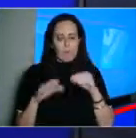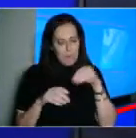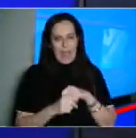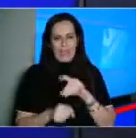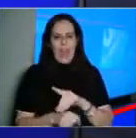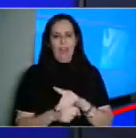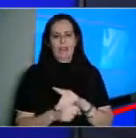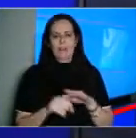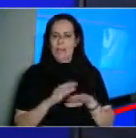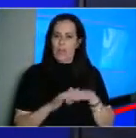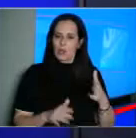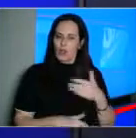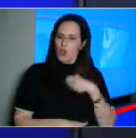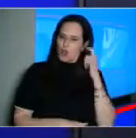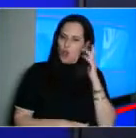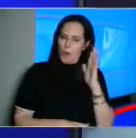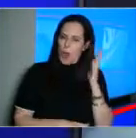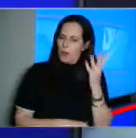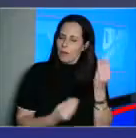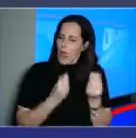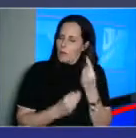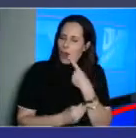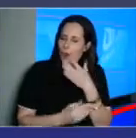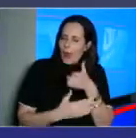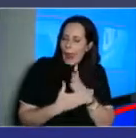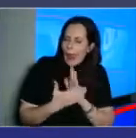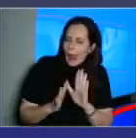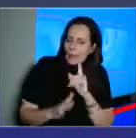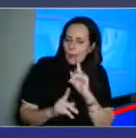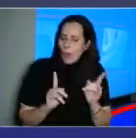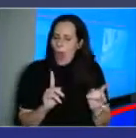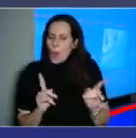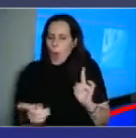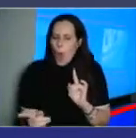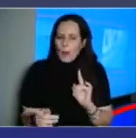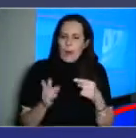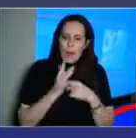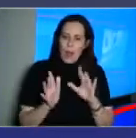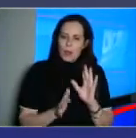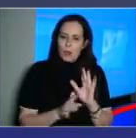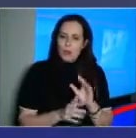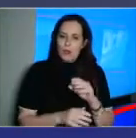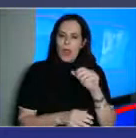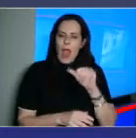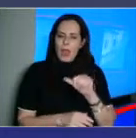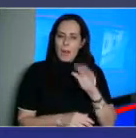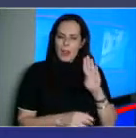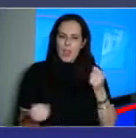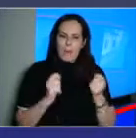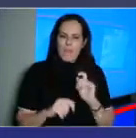בעניין, מצד שני, אני שומע קולות שמדברים חצי כוח לפה, חצי כוח לשם. למשל, אריק ברנשטיין,